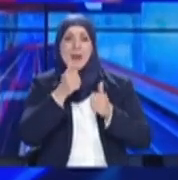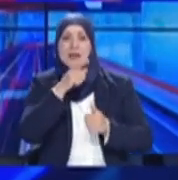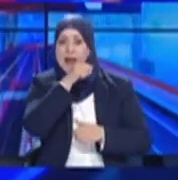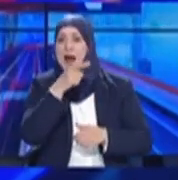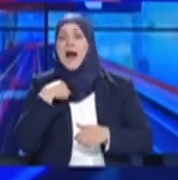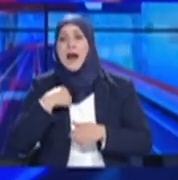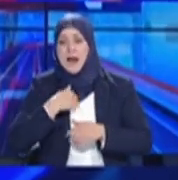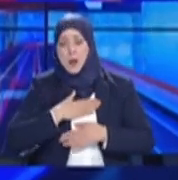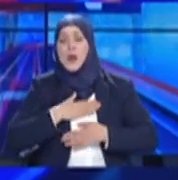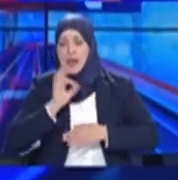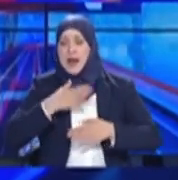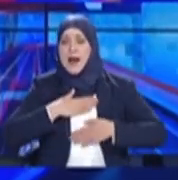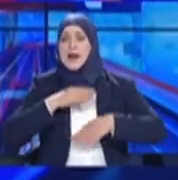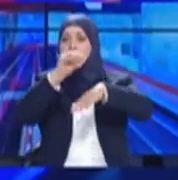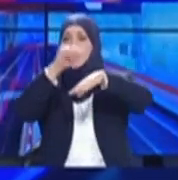انهم